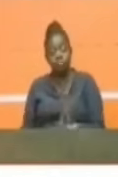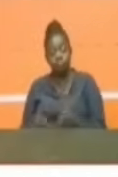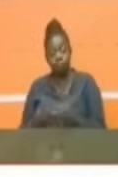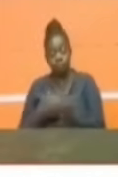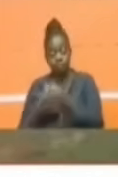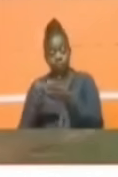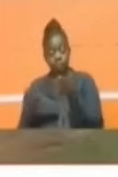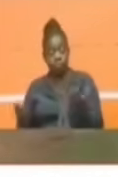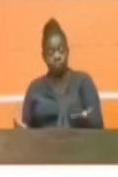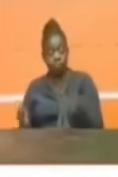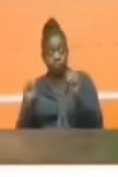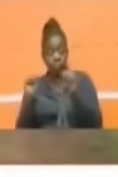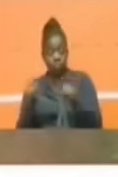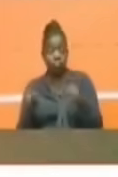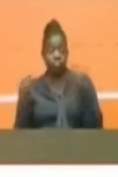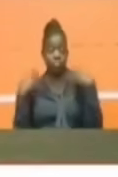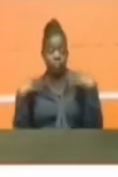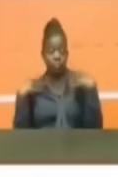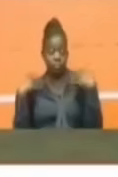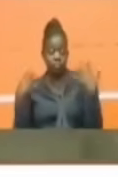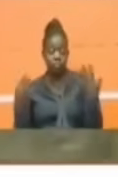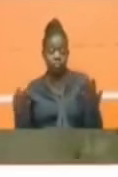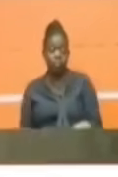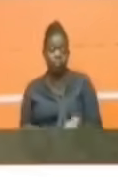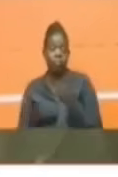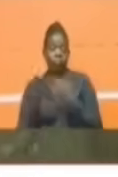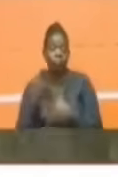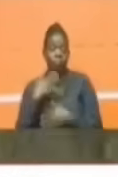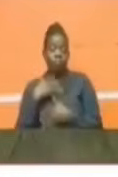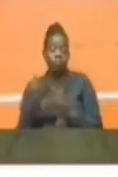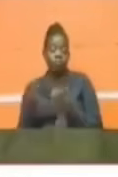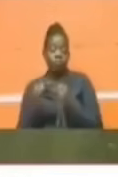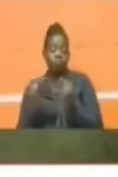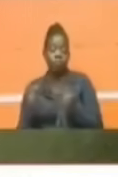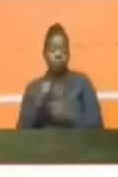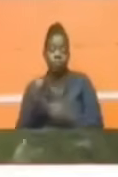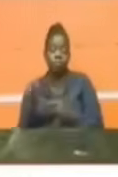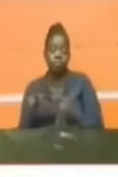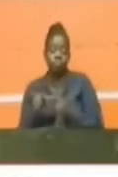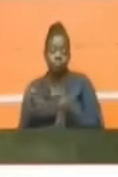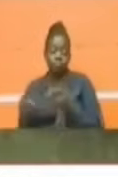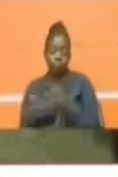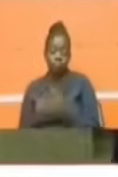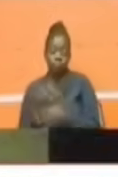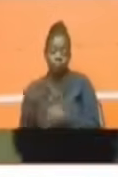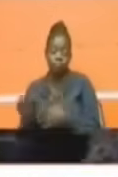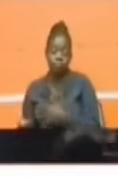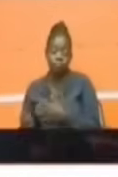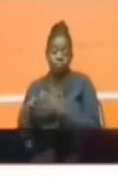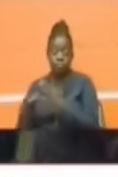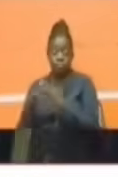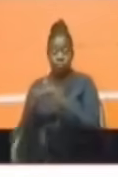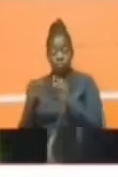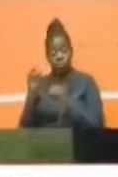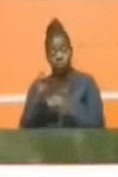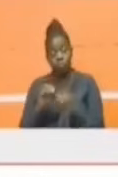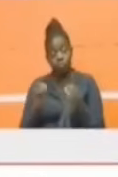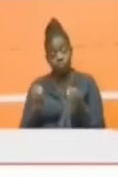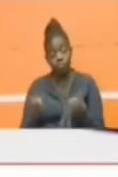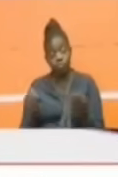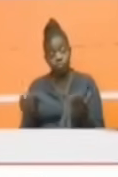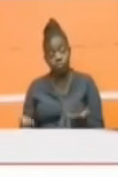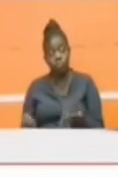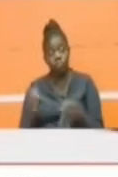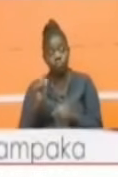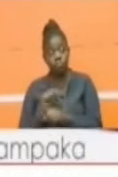gwennyini gusobole okuddamu okutinta nandyagadde nnyo ttiimu enkadde ttiimu empya bakwatagane baleme okuba mukantu konna konna